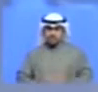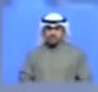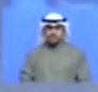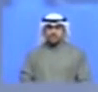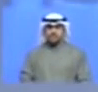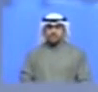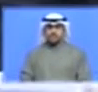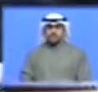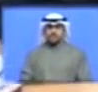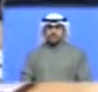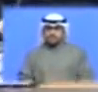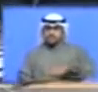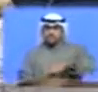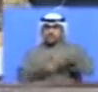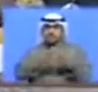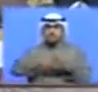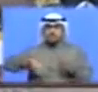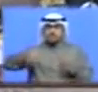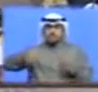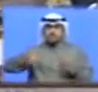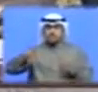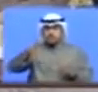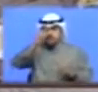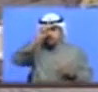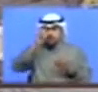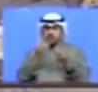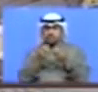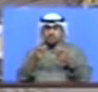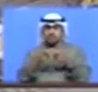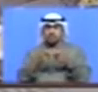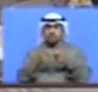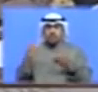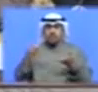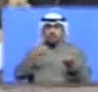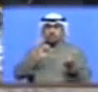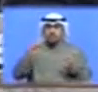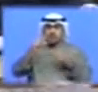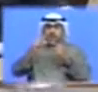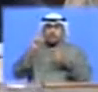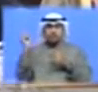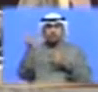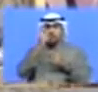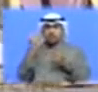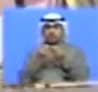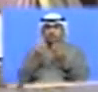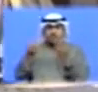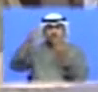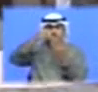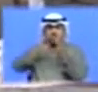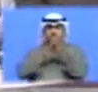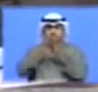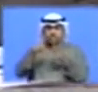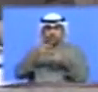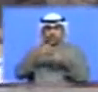النشرة. رئيس مجلس الأمة يترأس اجتماعا برلمانيا مشتركا مع وفد البنك الدولي لبحث تعزيز التنمية في